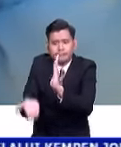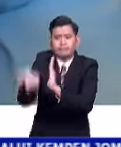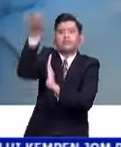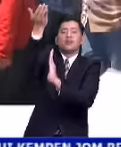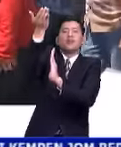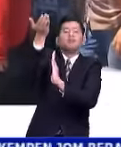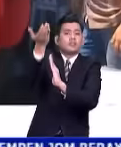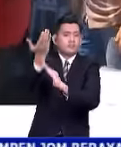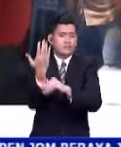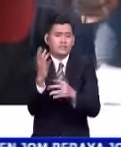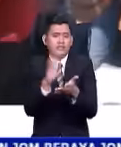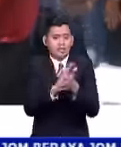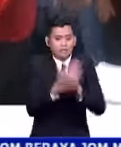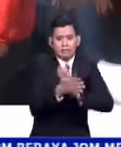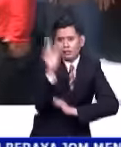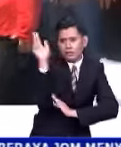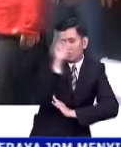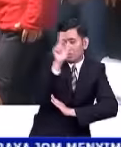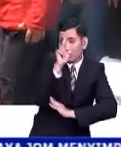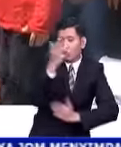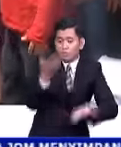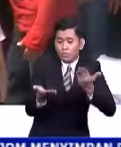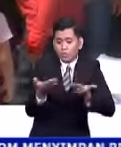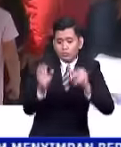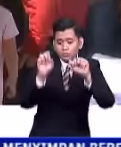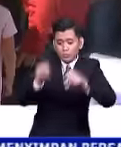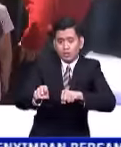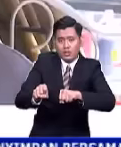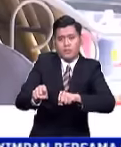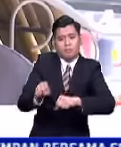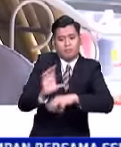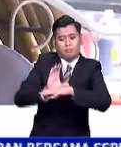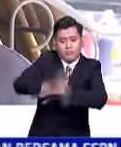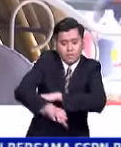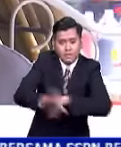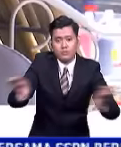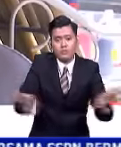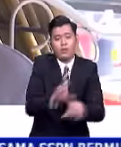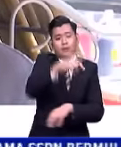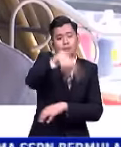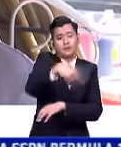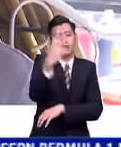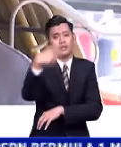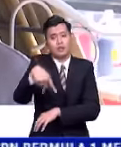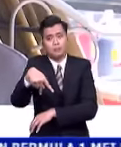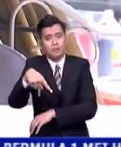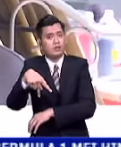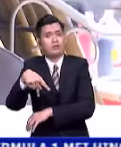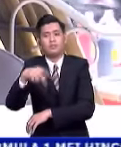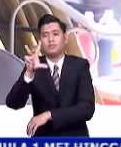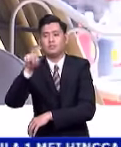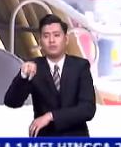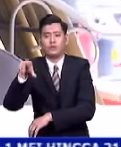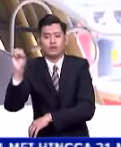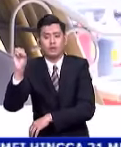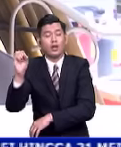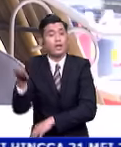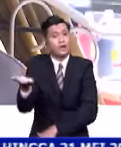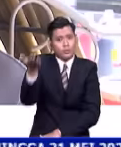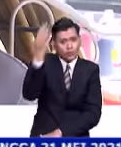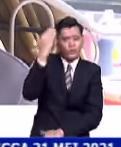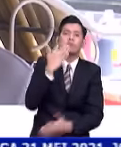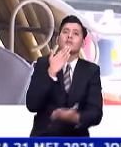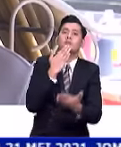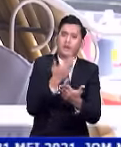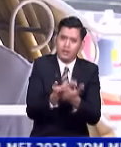mungkin terpaksa melaksanakan PKP menyeluruh. PKP yang dulu terbaiklah. Sebab itu